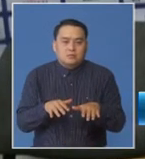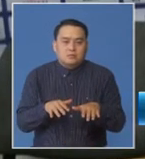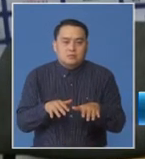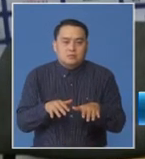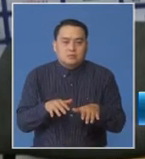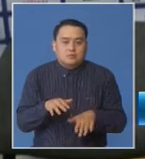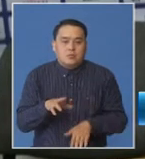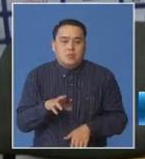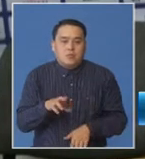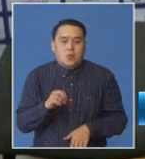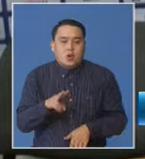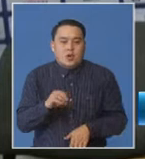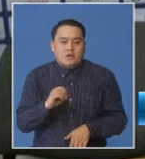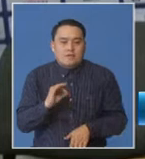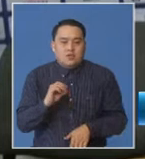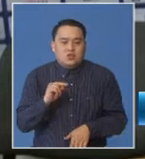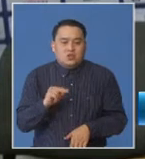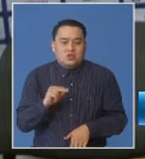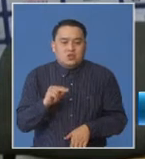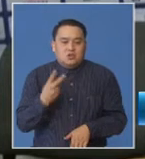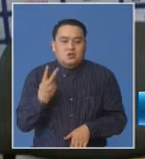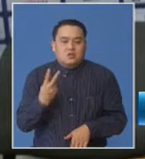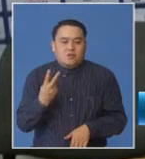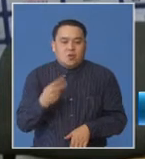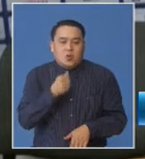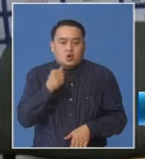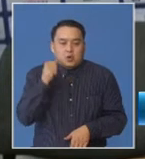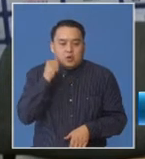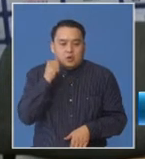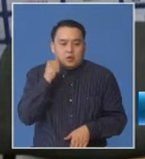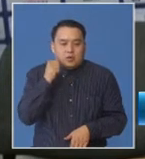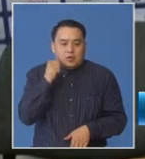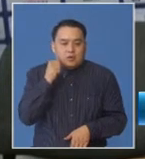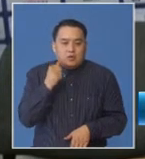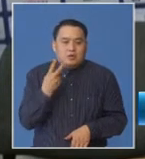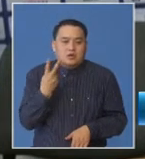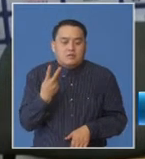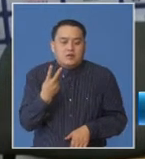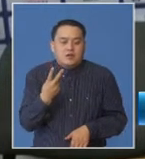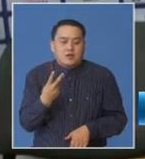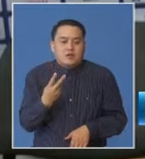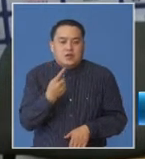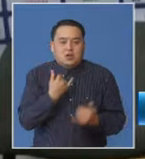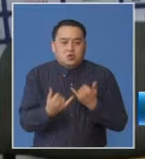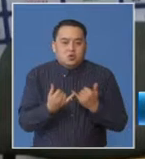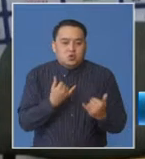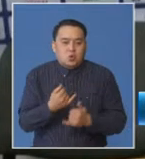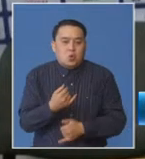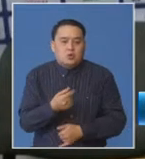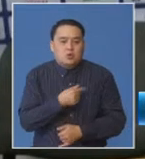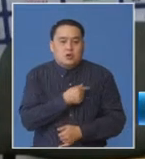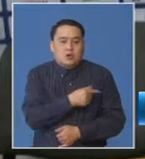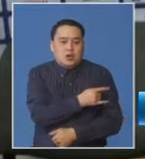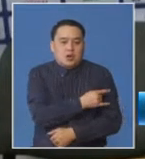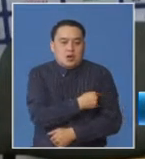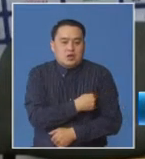Милан Боевич за двух в прошлом году за две желтые карточки, красную получил в последнем